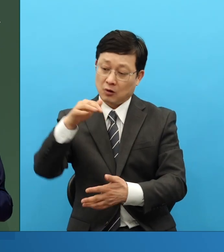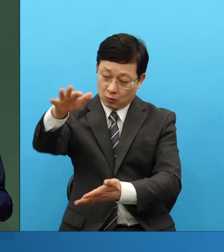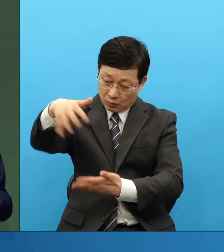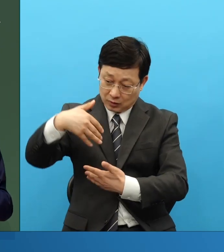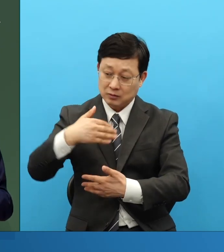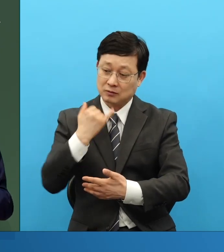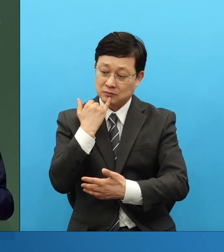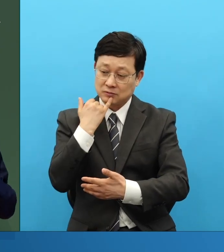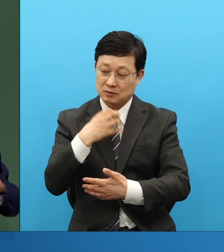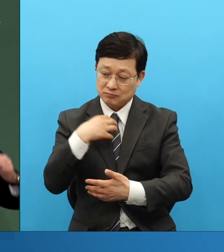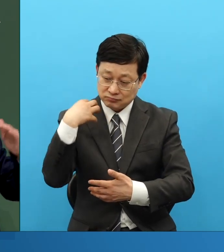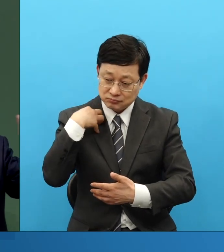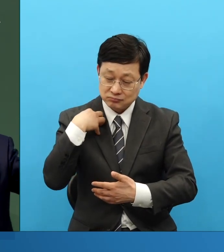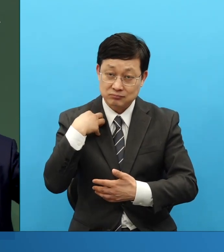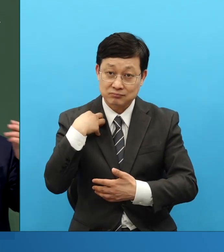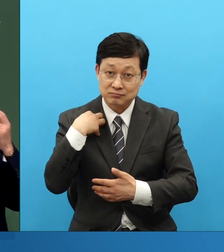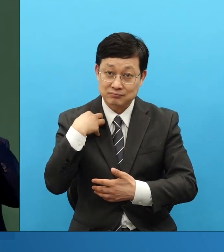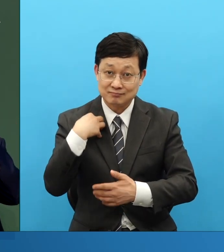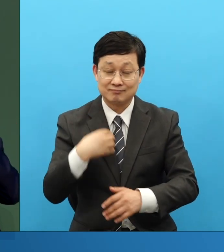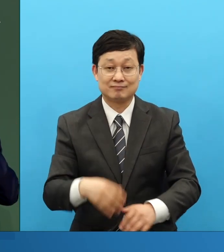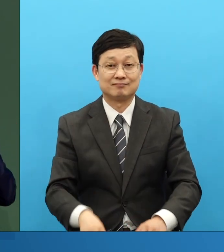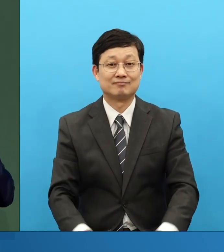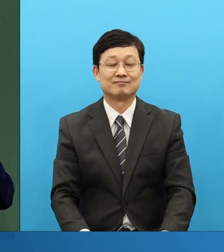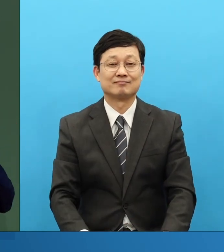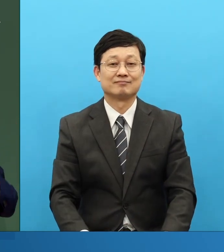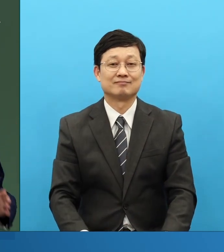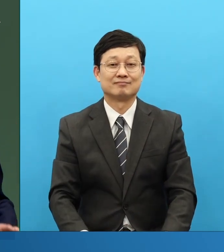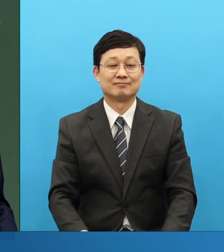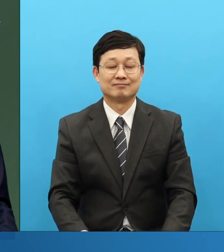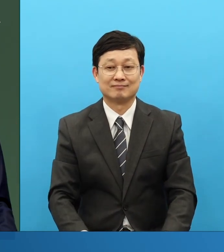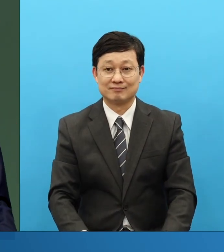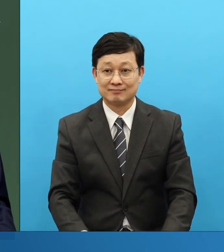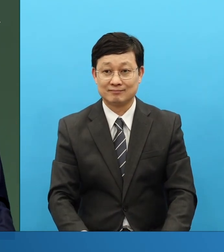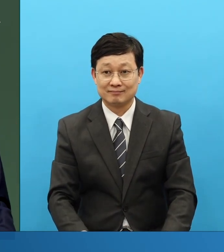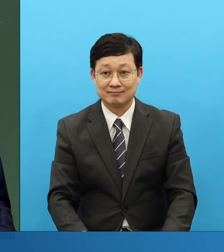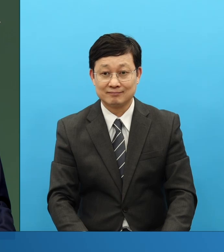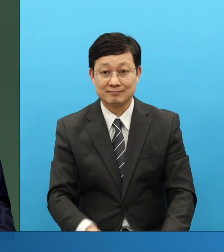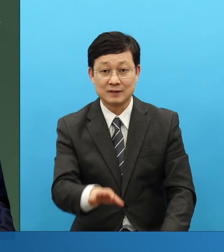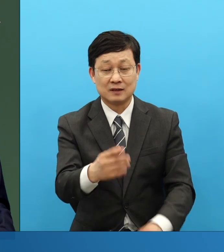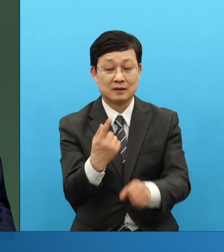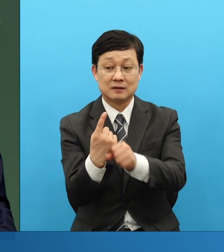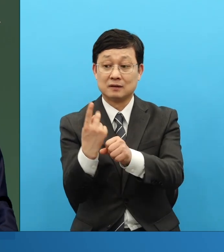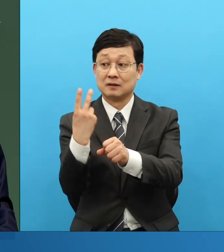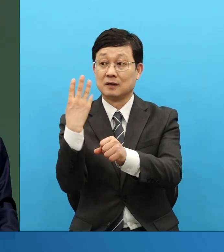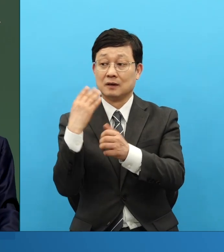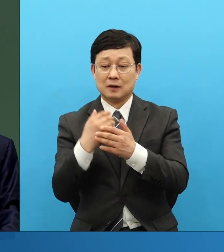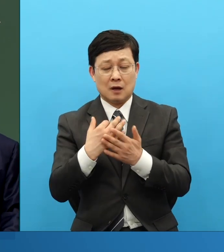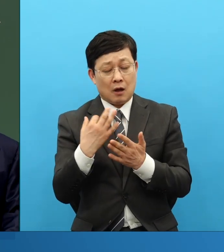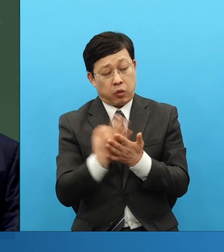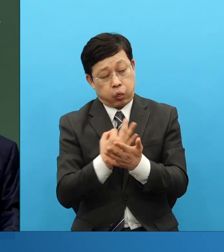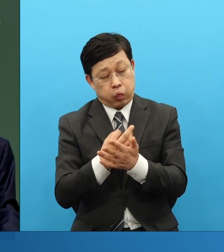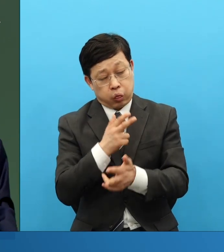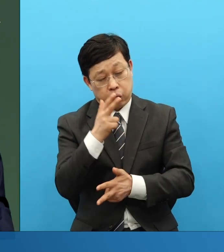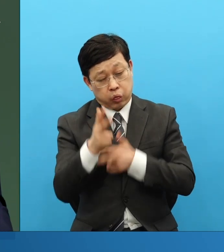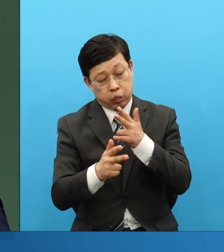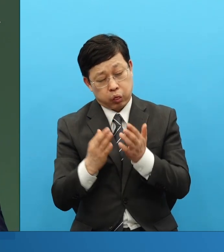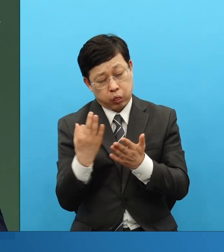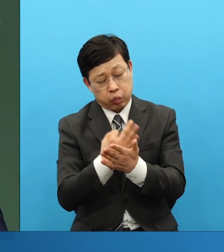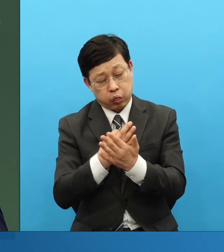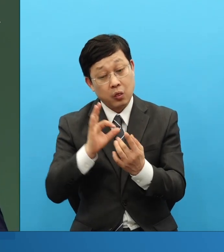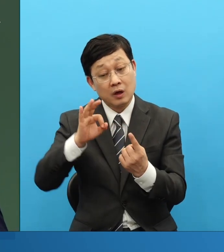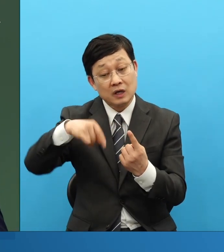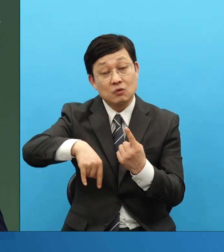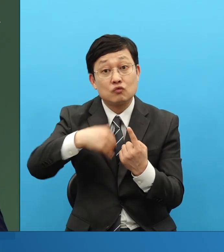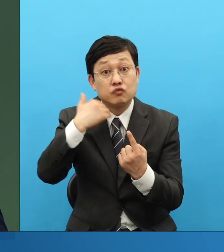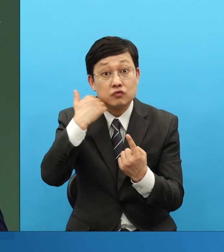the crises. 작년 몇 년 전에도 제일 돈 많이 버는 사람 누굽니까? And last year and several years before, who were the people that made the most